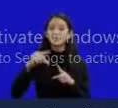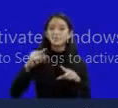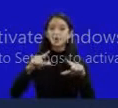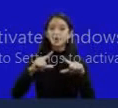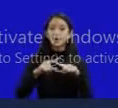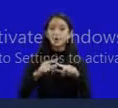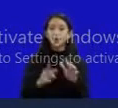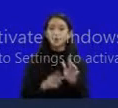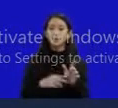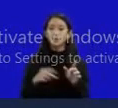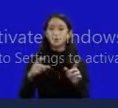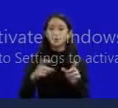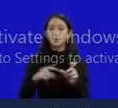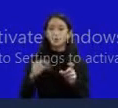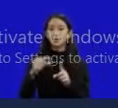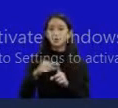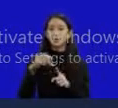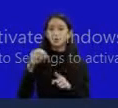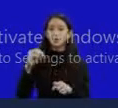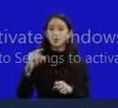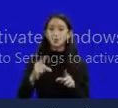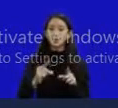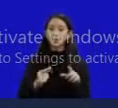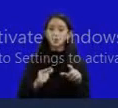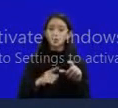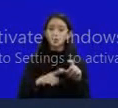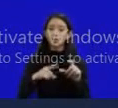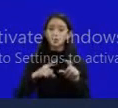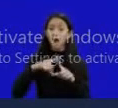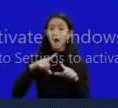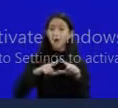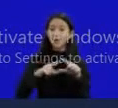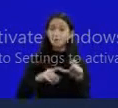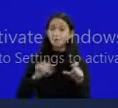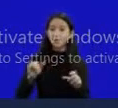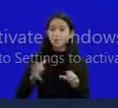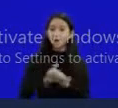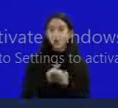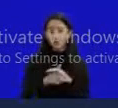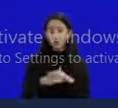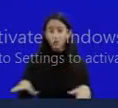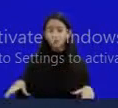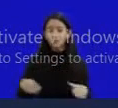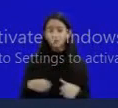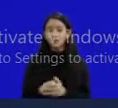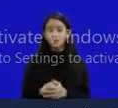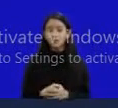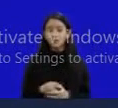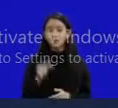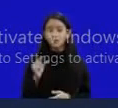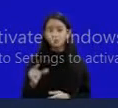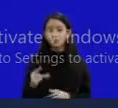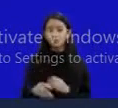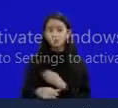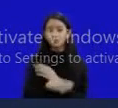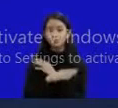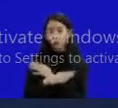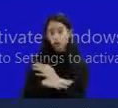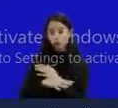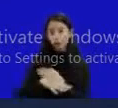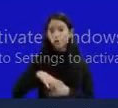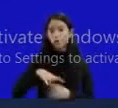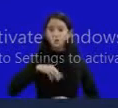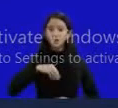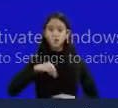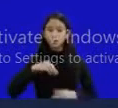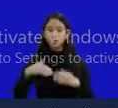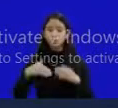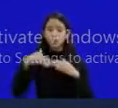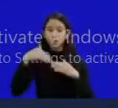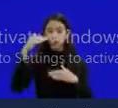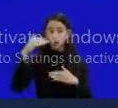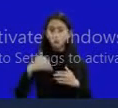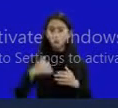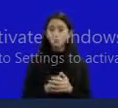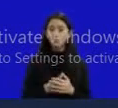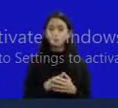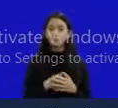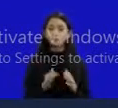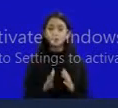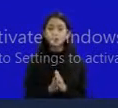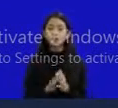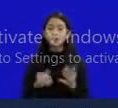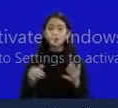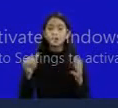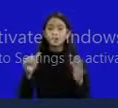perjalanan dari daerah dengan tingkat Resiko v19 yang tinggi dan keenam adalah tentunya persetujuan komite sekolah